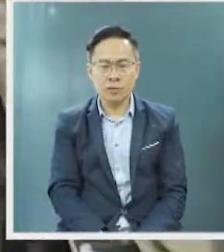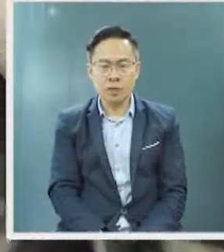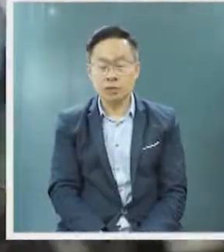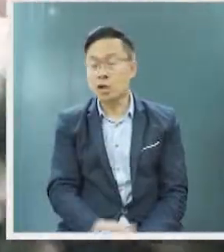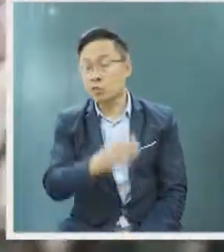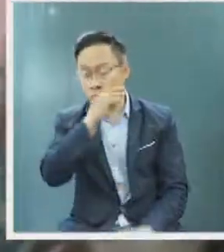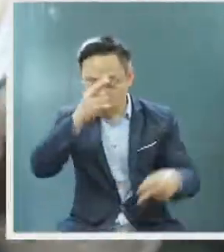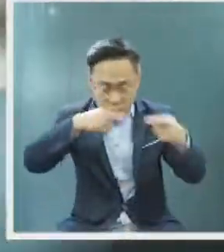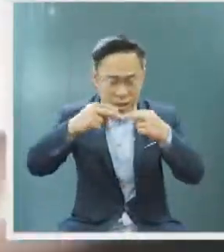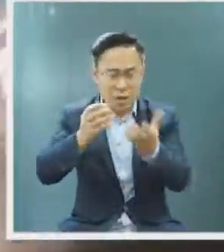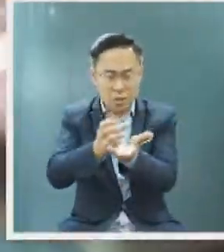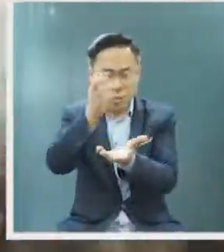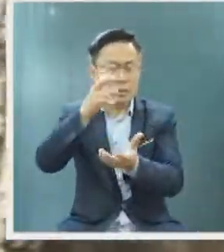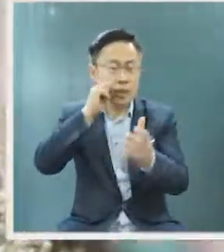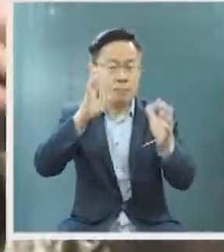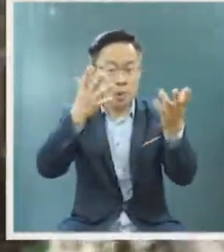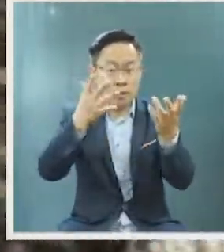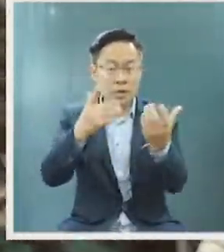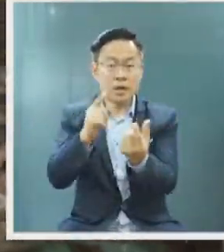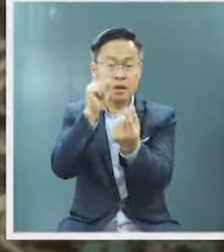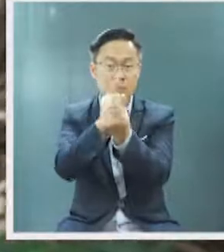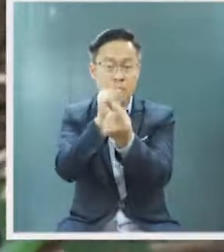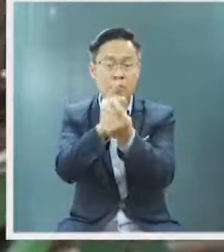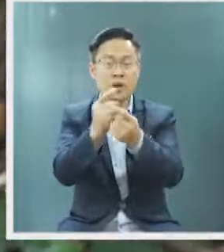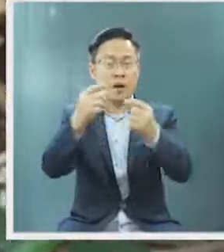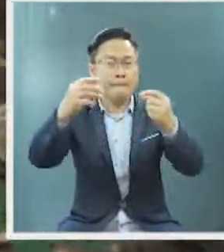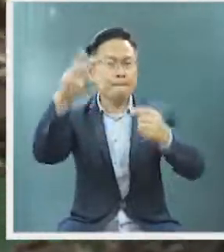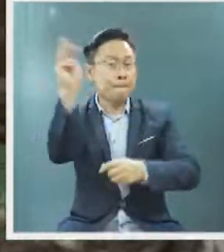้ถ้าเราเดินแล้วเราไม่มีน้ำกินเราสามารถ